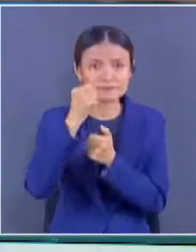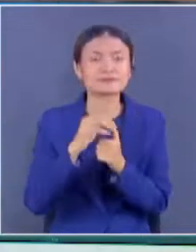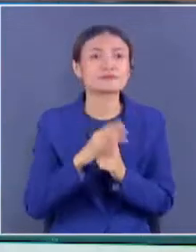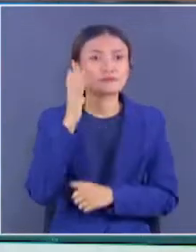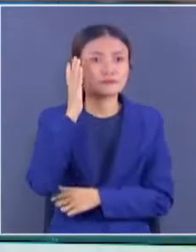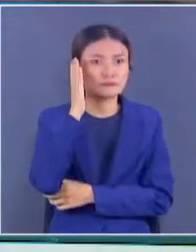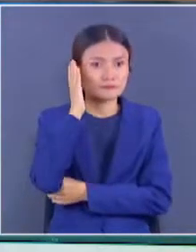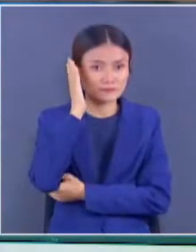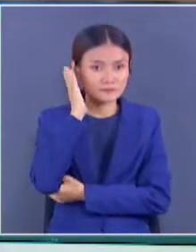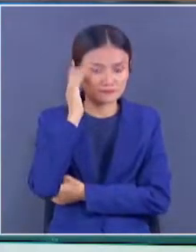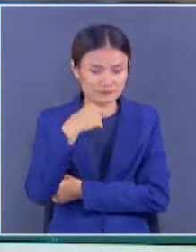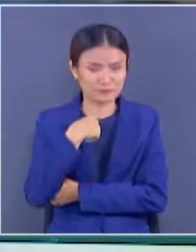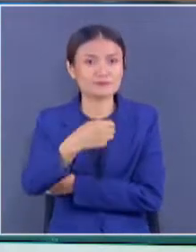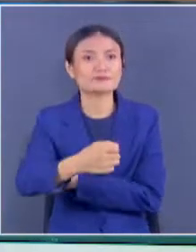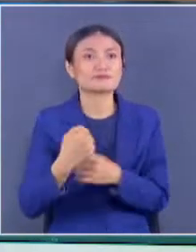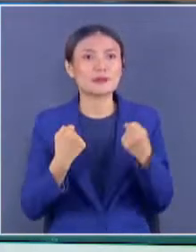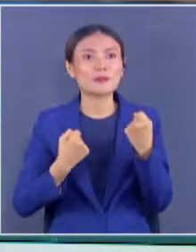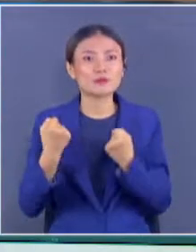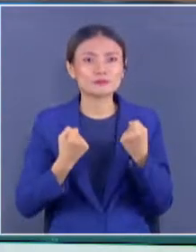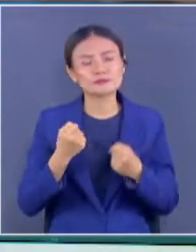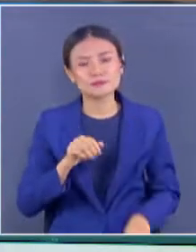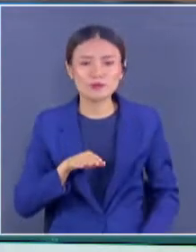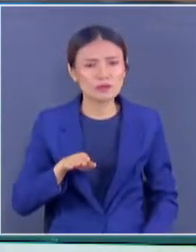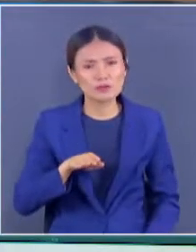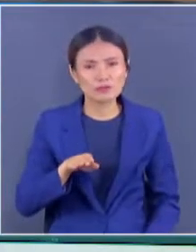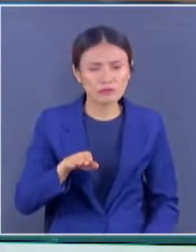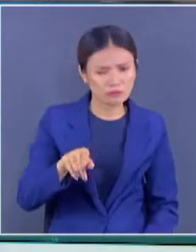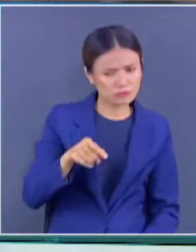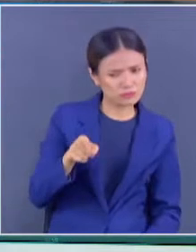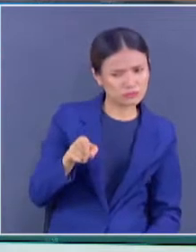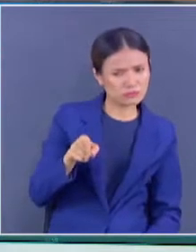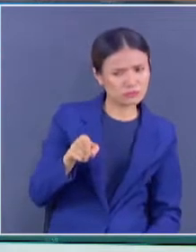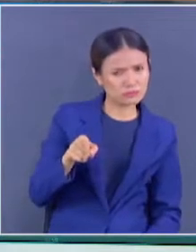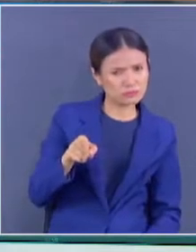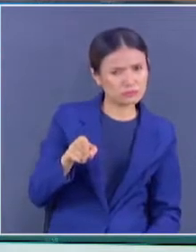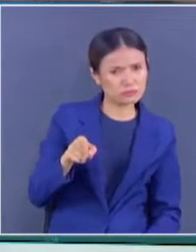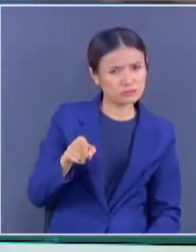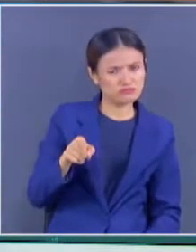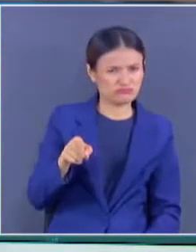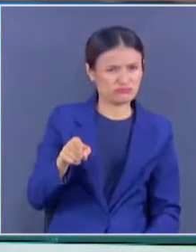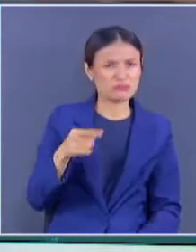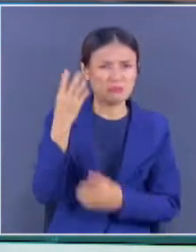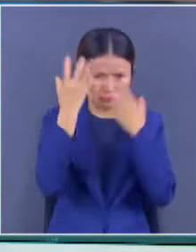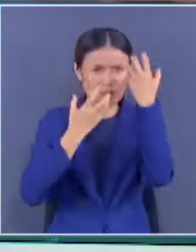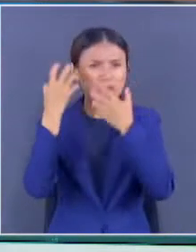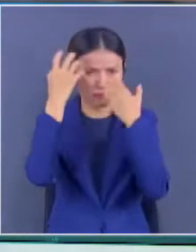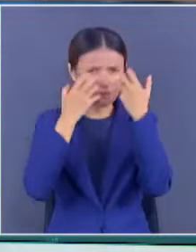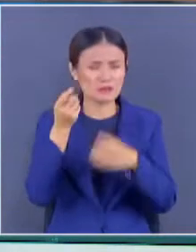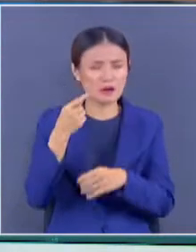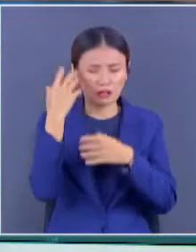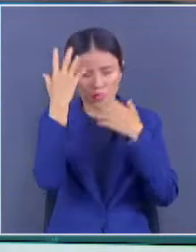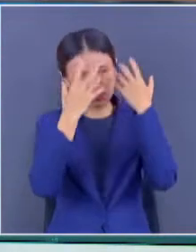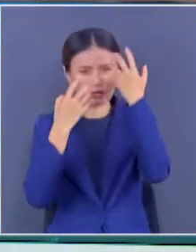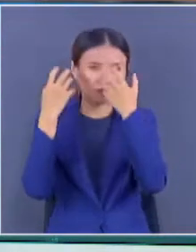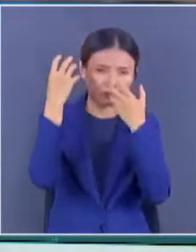ชายคนหนึ่งขับรถมาดูท่าทางแปลกๆแล้วเมาสงสัยจะเมาแล้วปรากฏว่าขับรถ